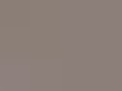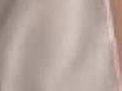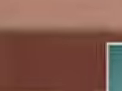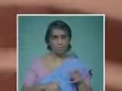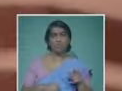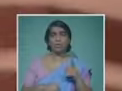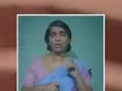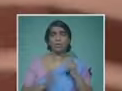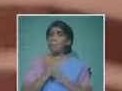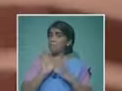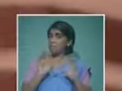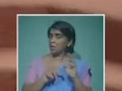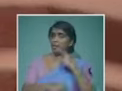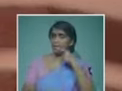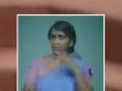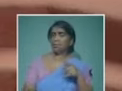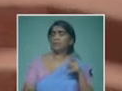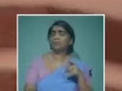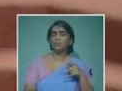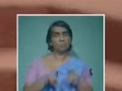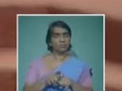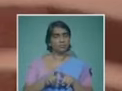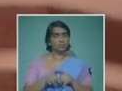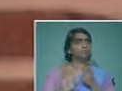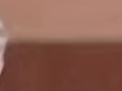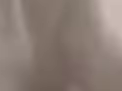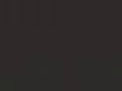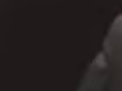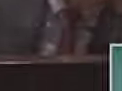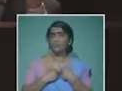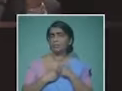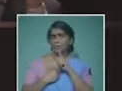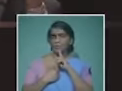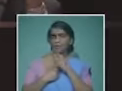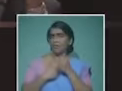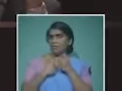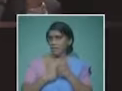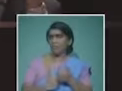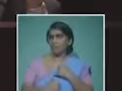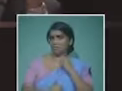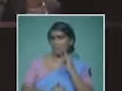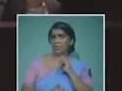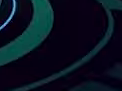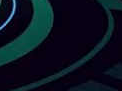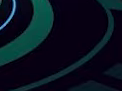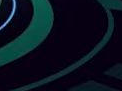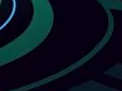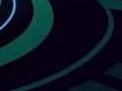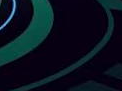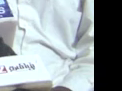அழிக்கப்படுகின்றது. வளமு போல உலர் அரசியல் அல்லது பொய்யான இதை வந்து அதனை மூடி மறைக்கின்ற விதமாக வந்து